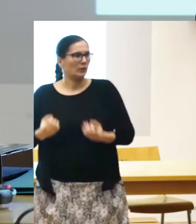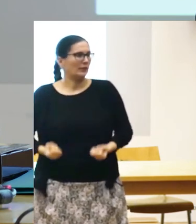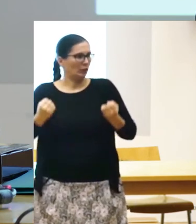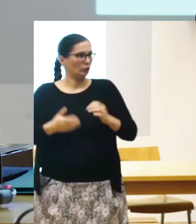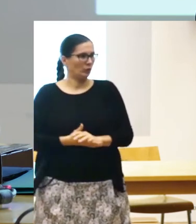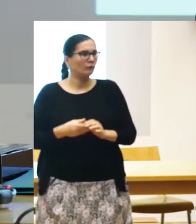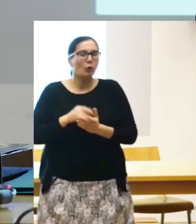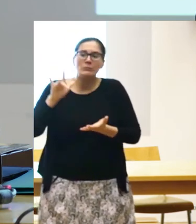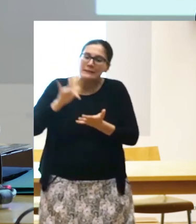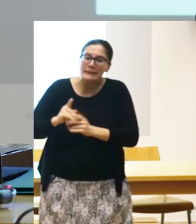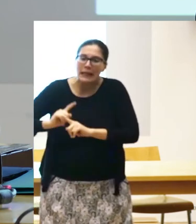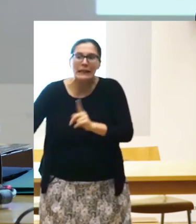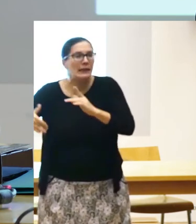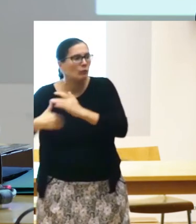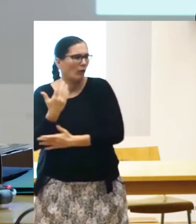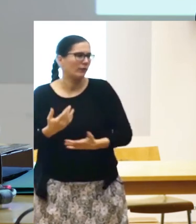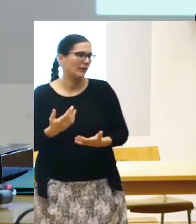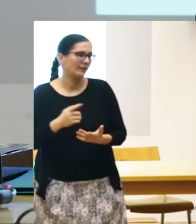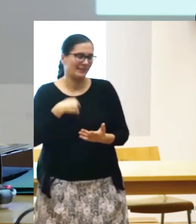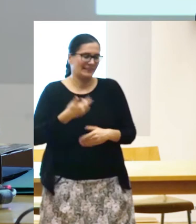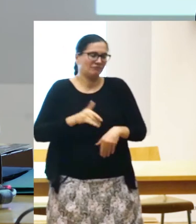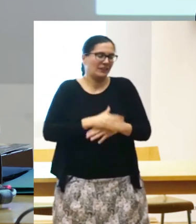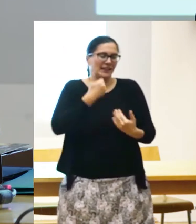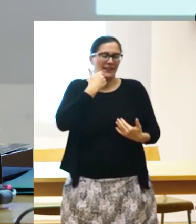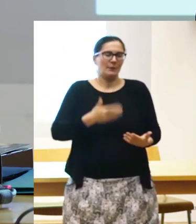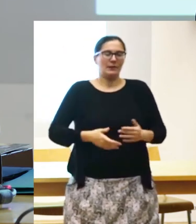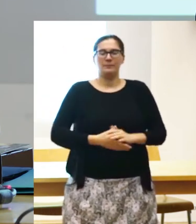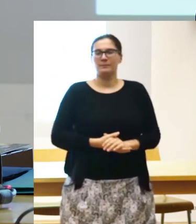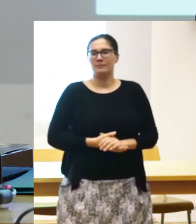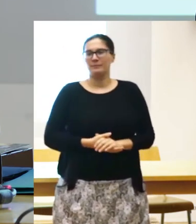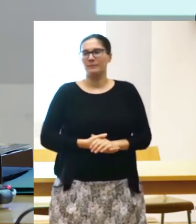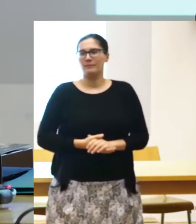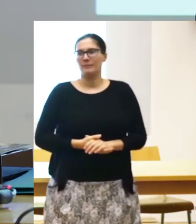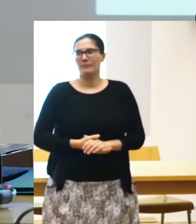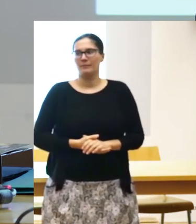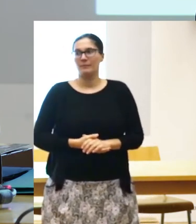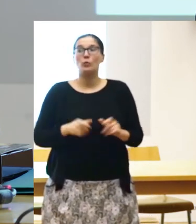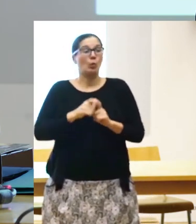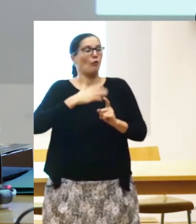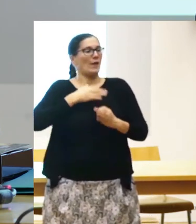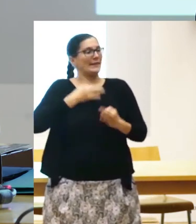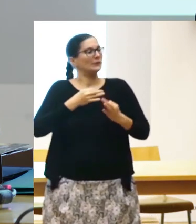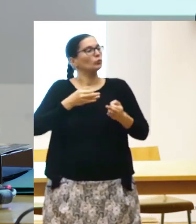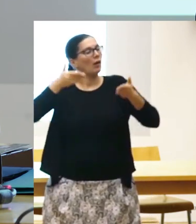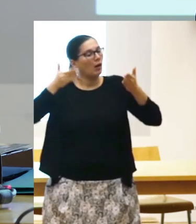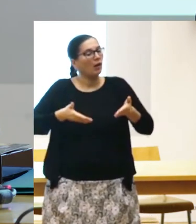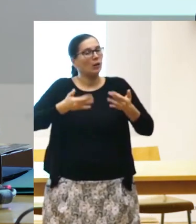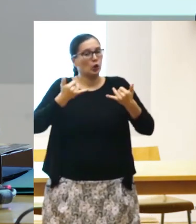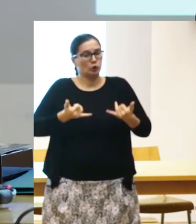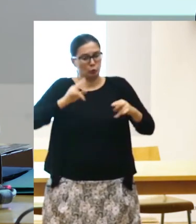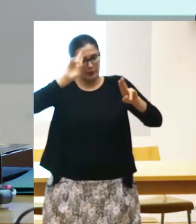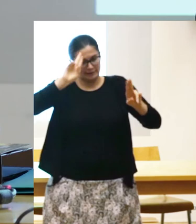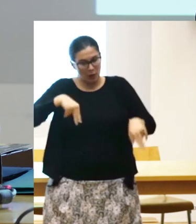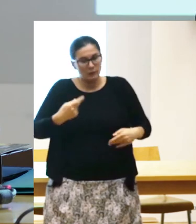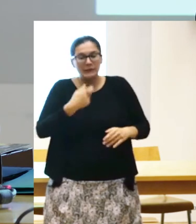něco jiného v případě galerie nebo v případě instituce pro současné umění, je něco jiného než ukazovat konečný